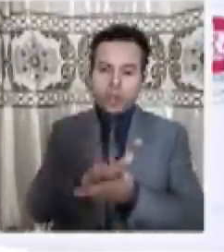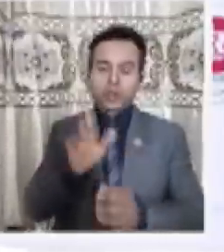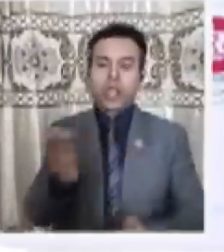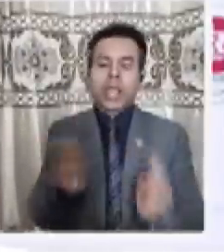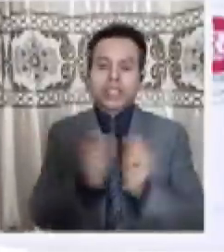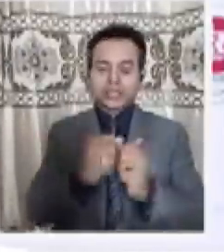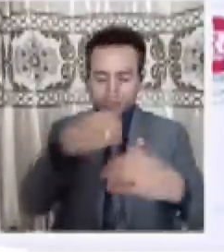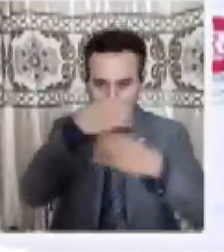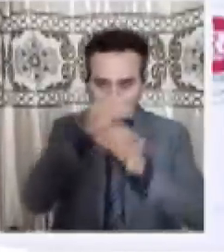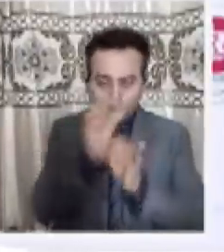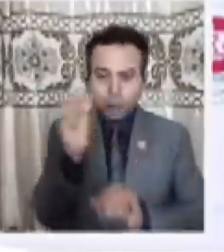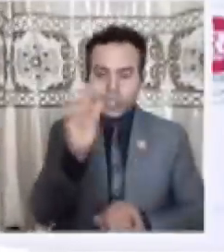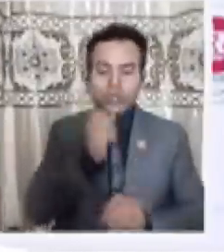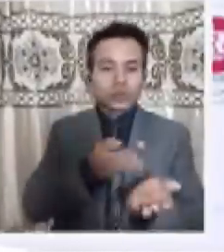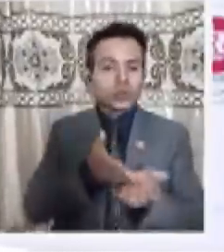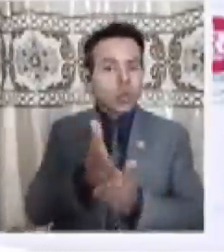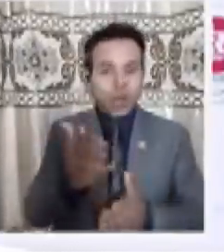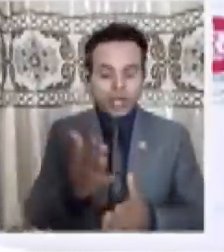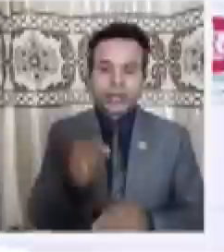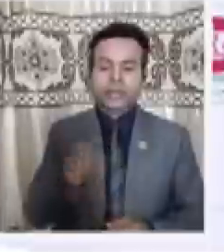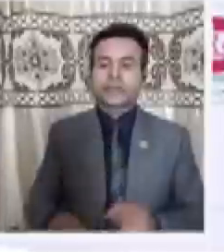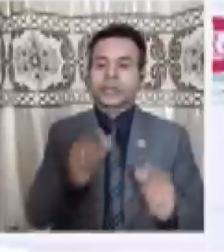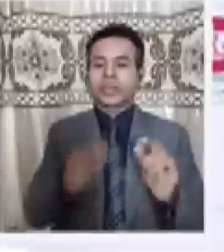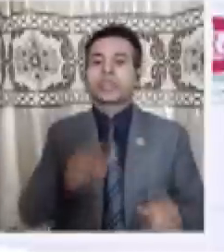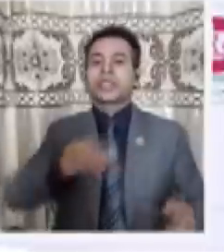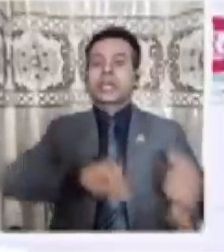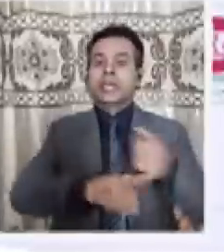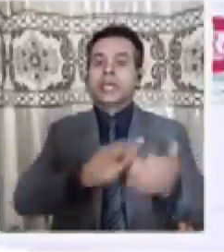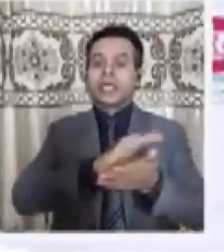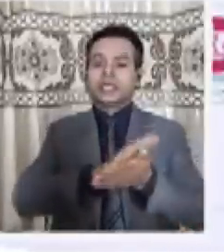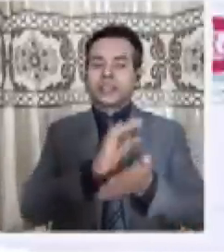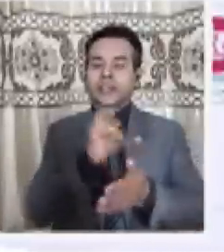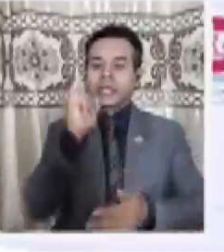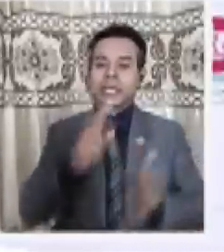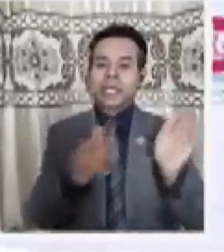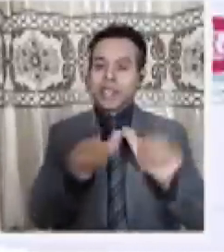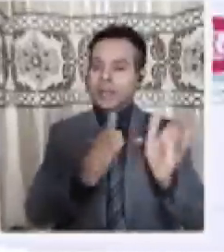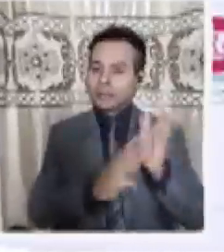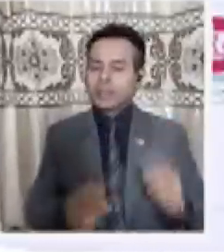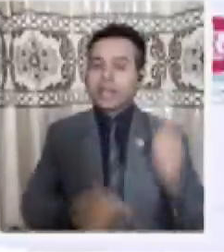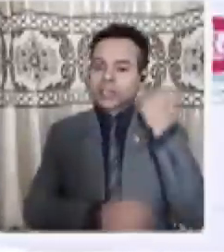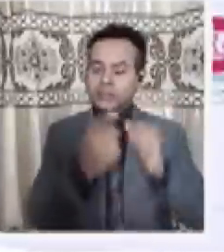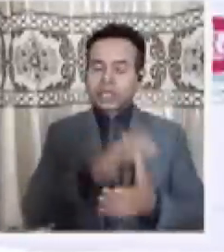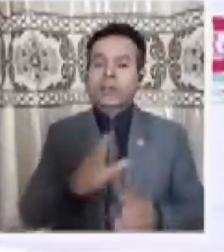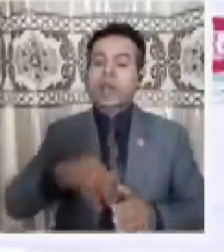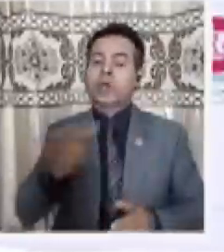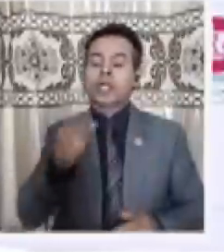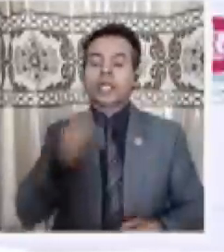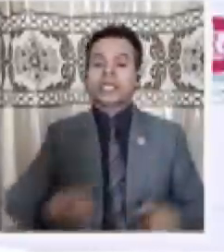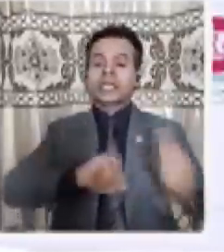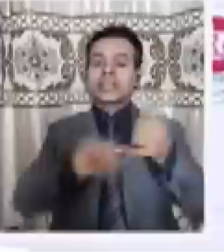নাই, একটি হলো কেয়ার মেডিকেল কলেজ অ্যান্ড হসপিটাল এবং আরেকটি শাহাবুদ্দিন মেডিকেল কলেজ এবং